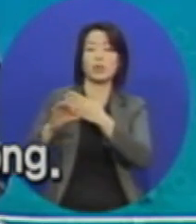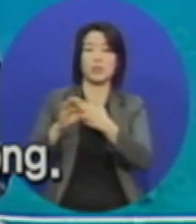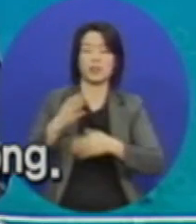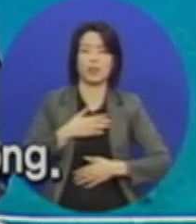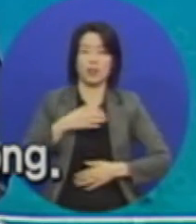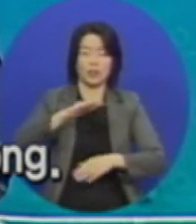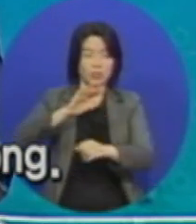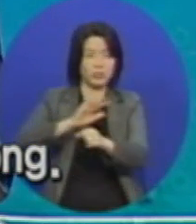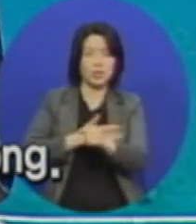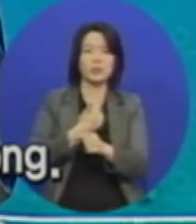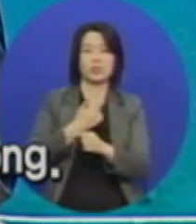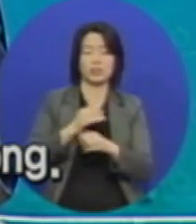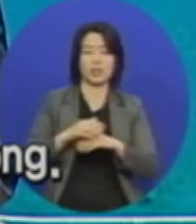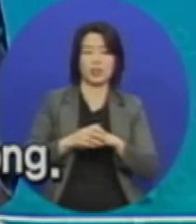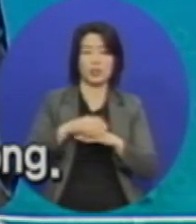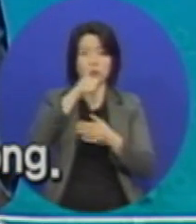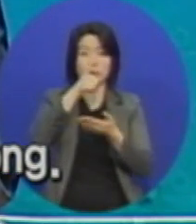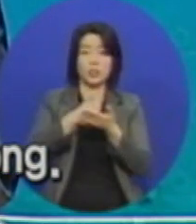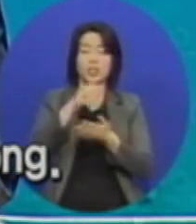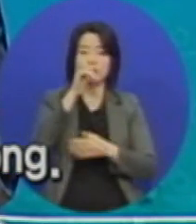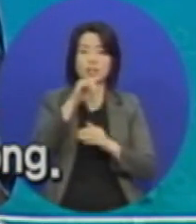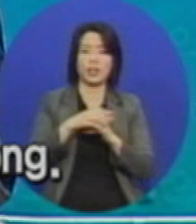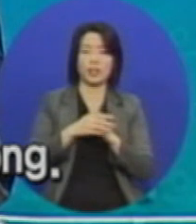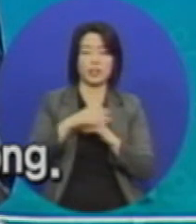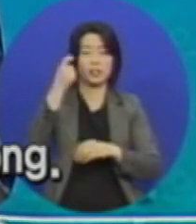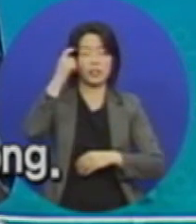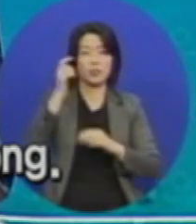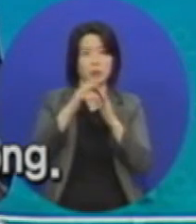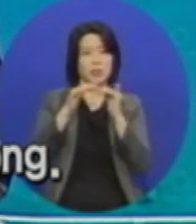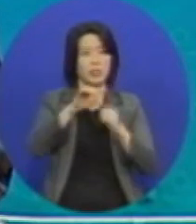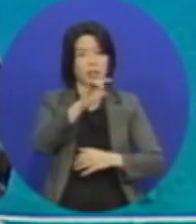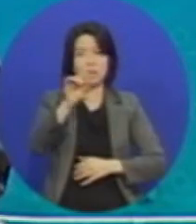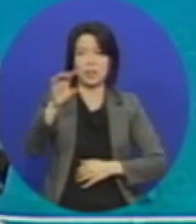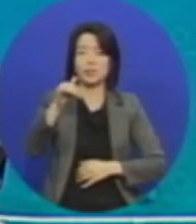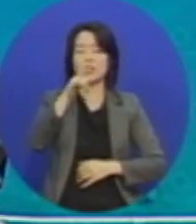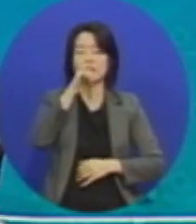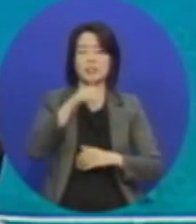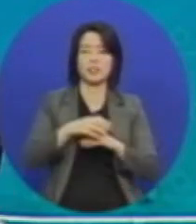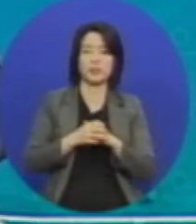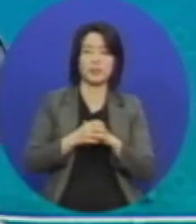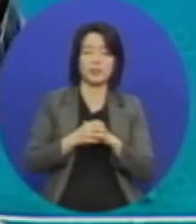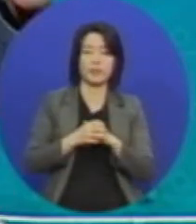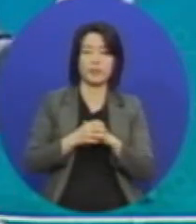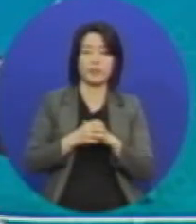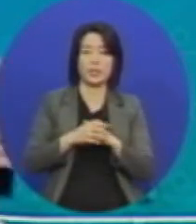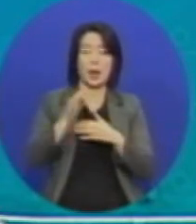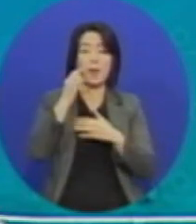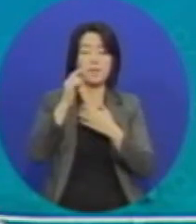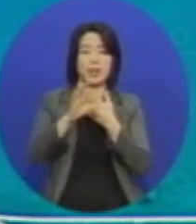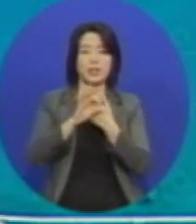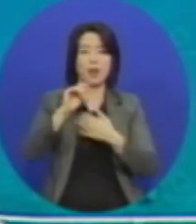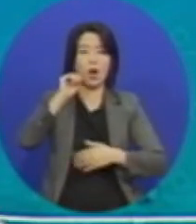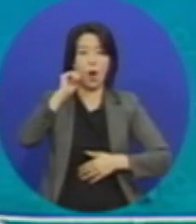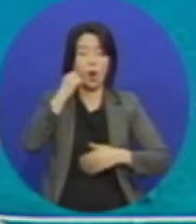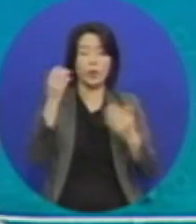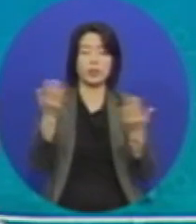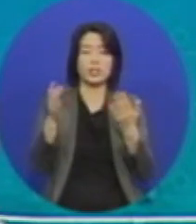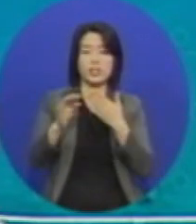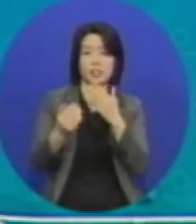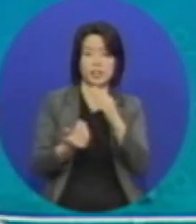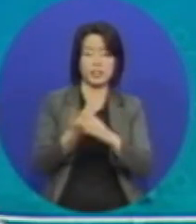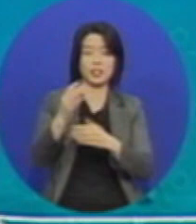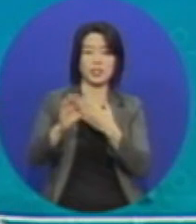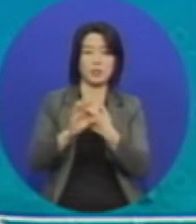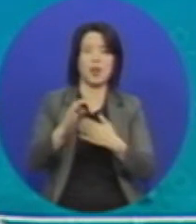잘못했다 그런 생각 달 자람이 면이 있잖아요 만약에 그러다가 어떤 어려운 일이 생기면 내가